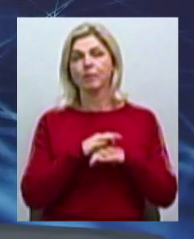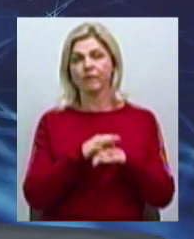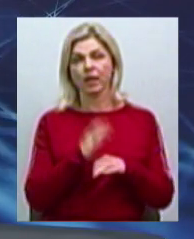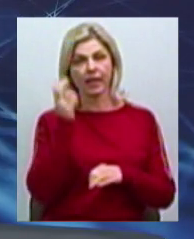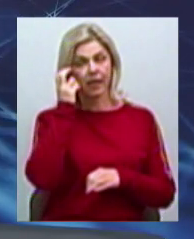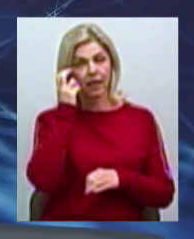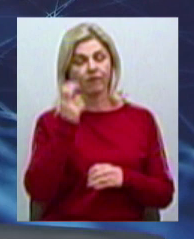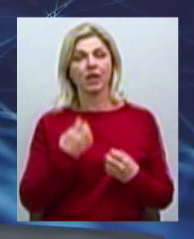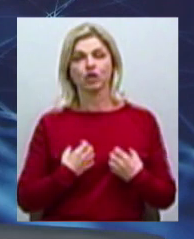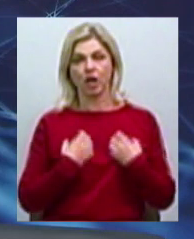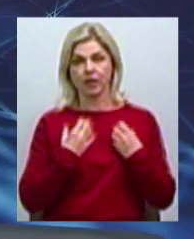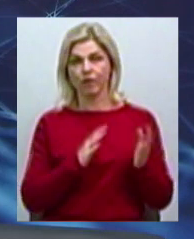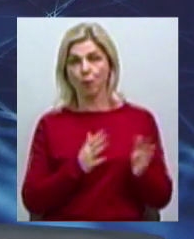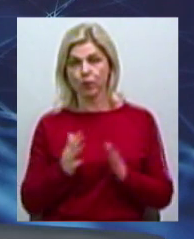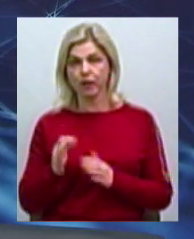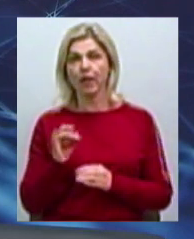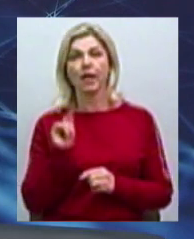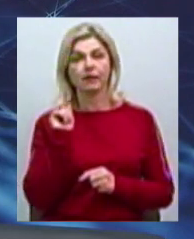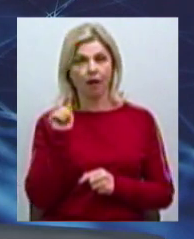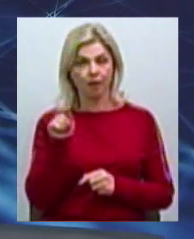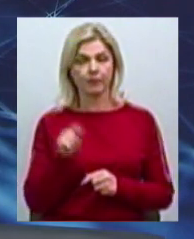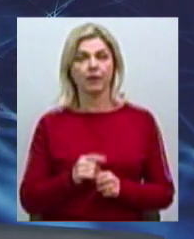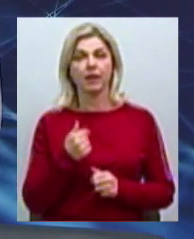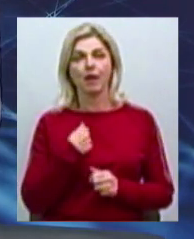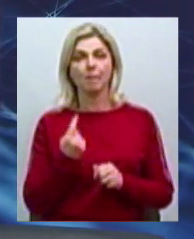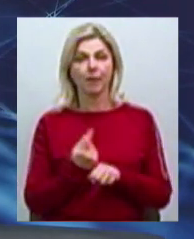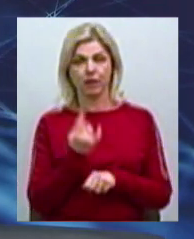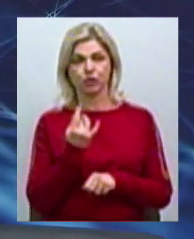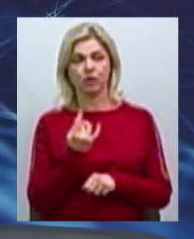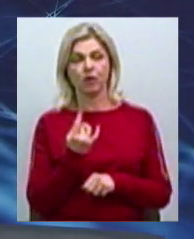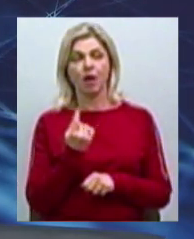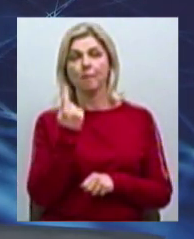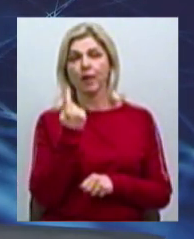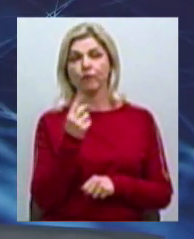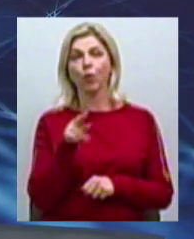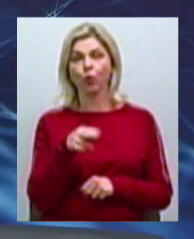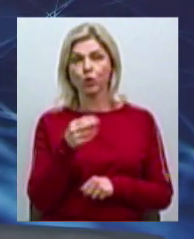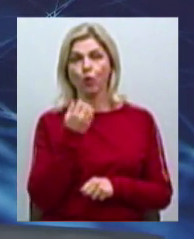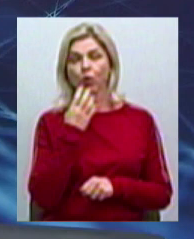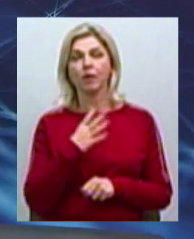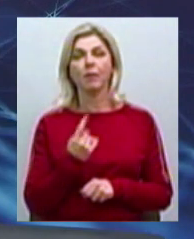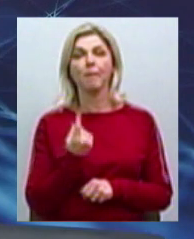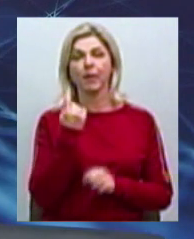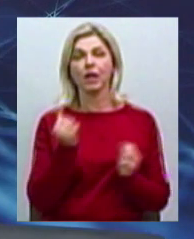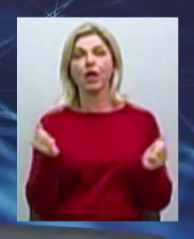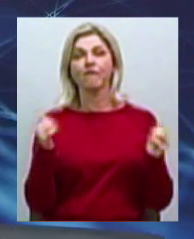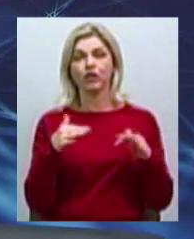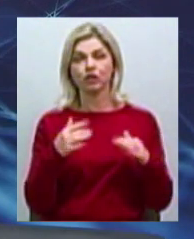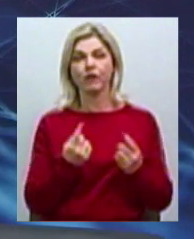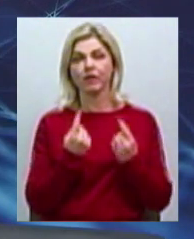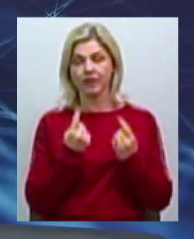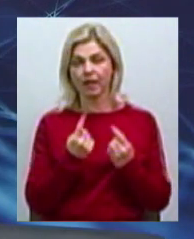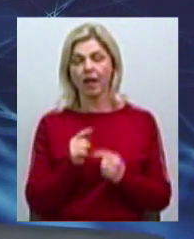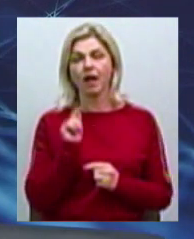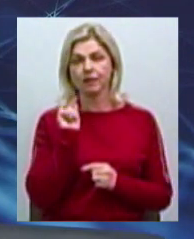Києві жахливі події. І саме там я вперше, 1 грудня, коли був перше віче велике, саме